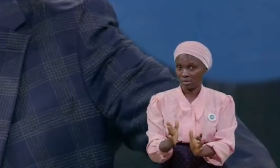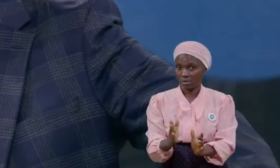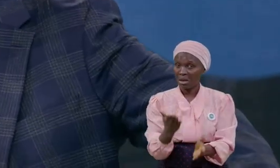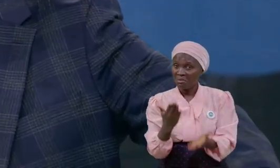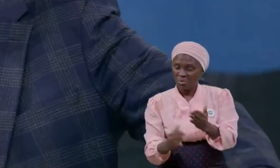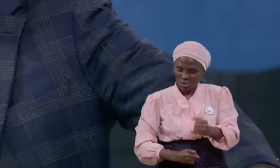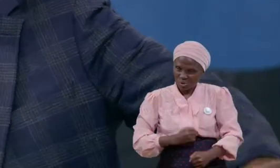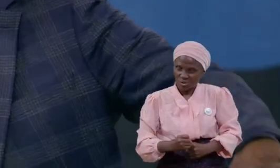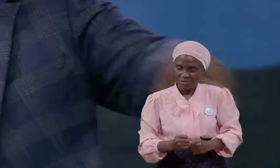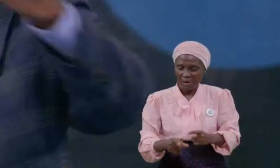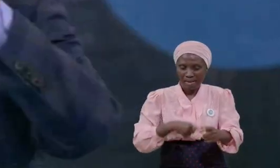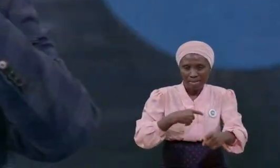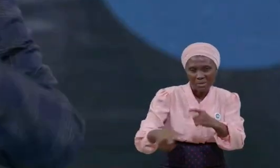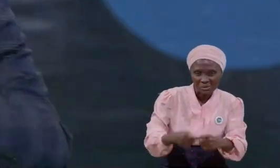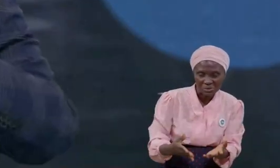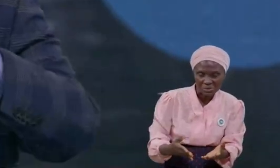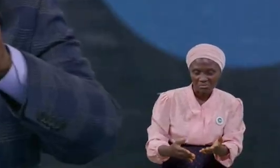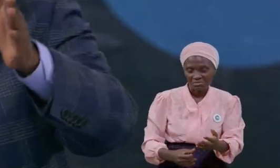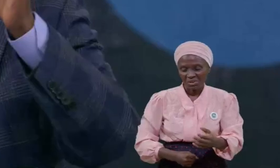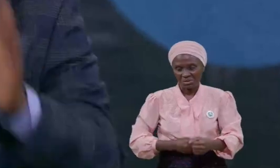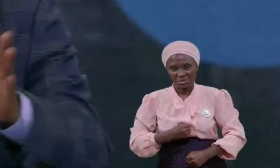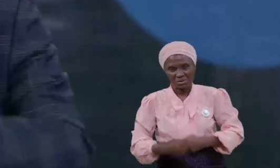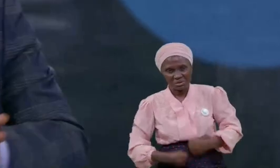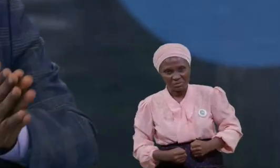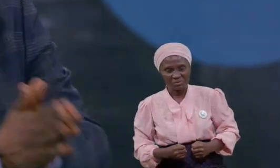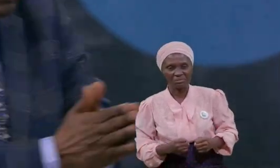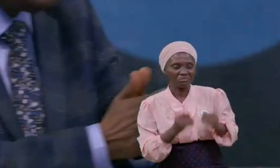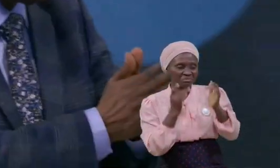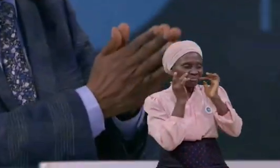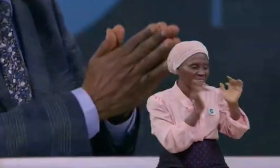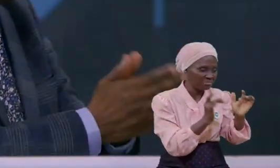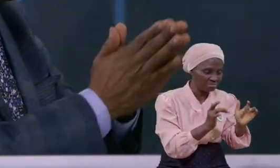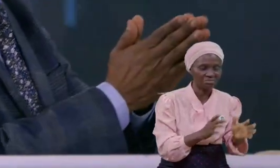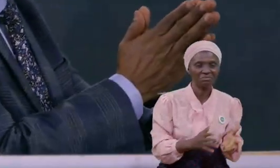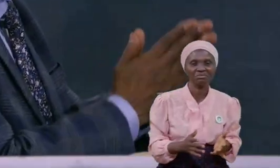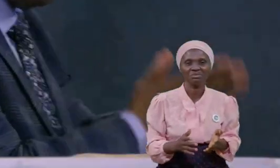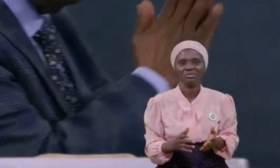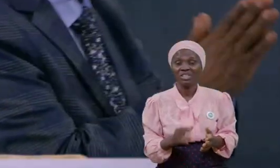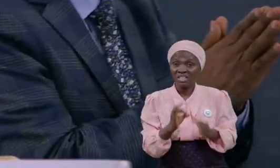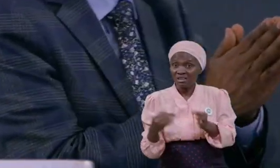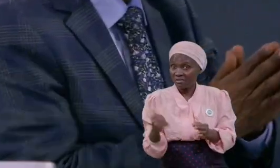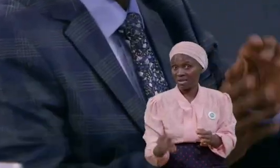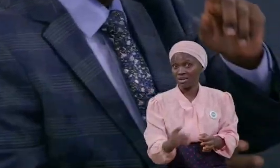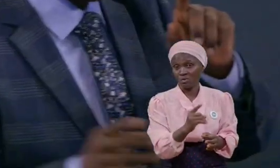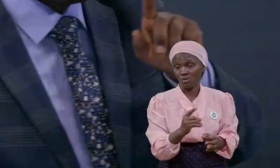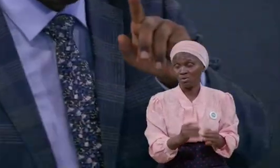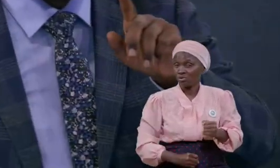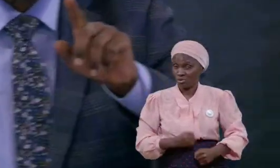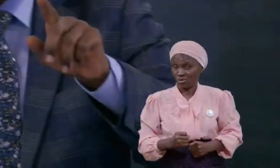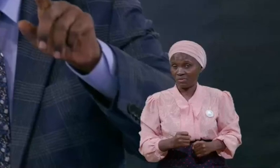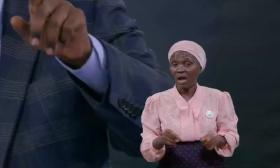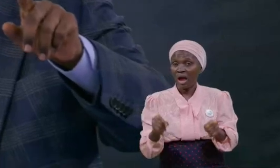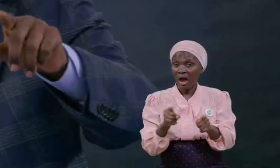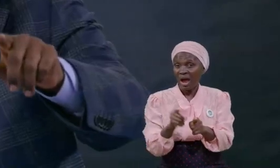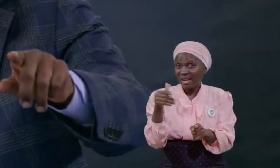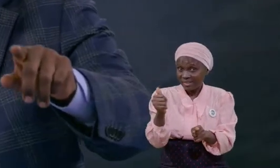ridicule, subit les reproches, si quelqu'un souffre comme chrétien, cela